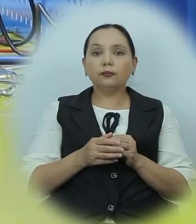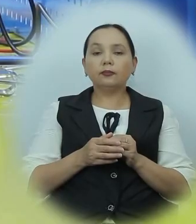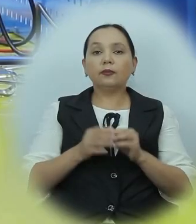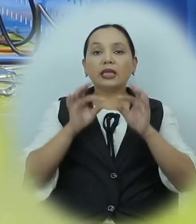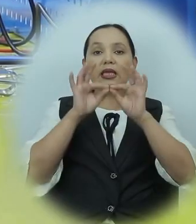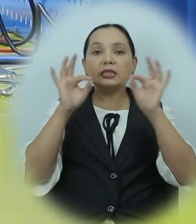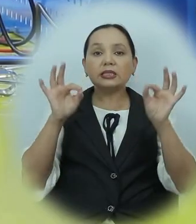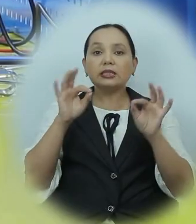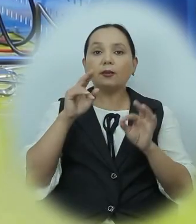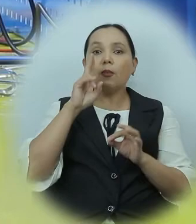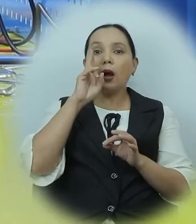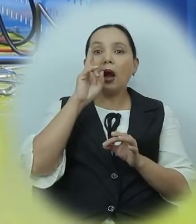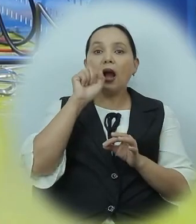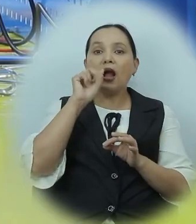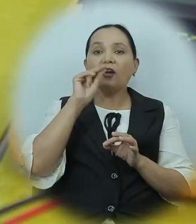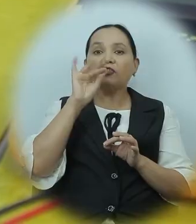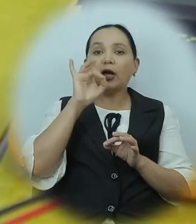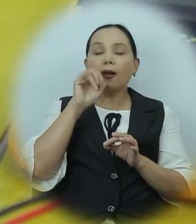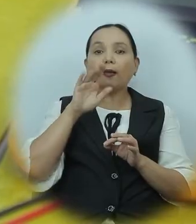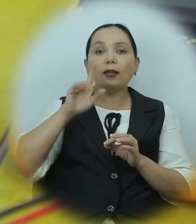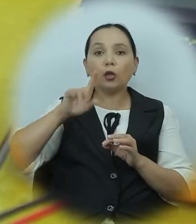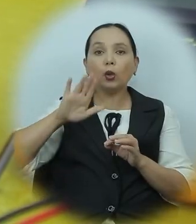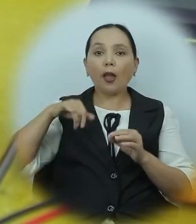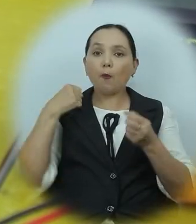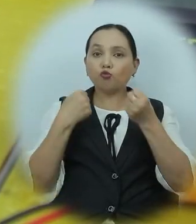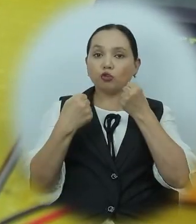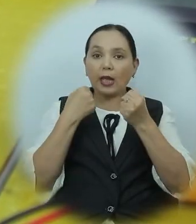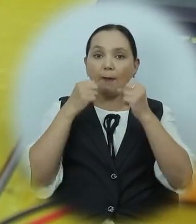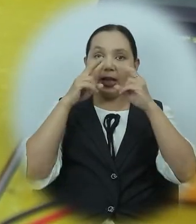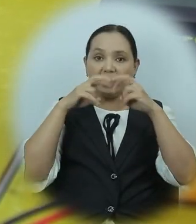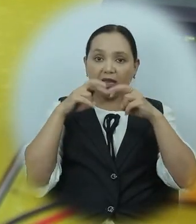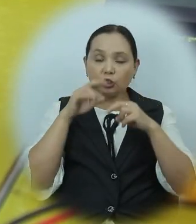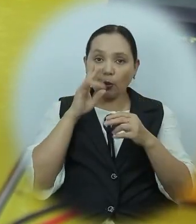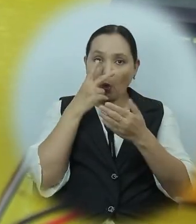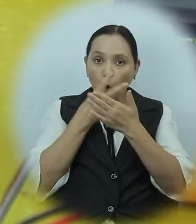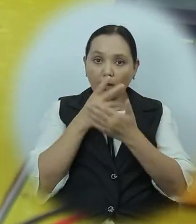Sim kavcharlangandan keyin uni mustahkamligi tekshirib ko'riladi.